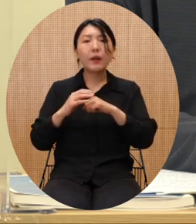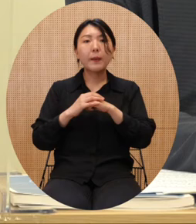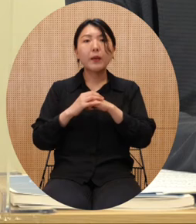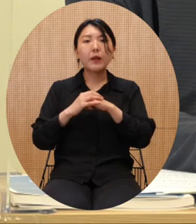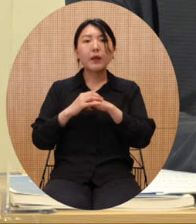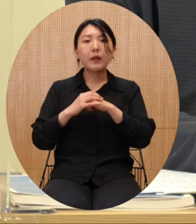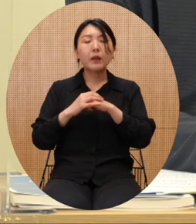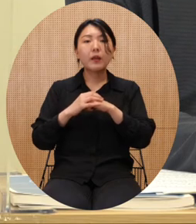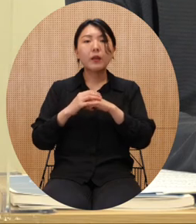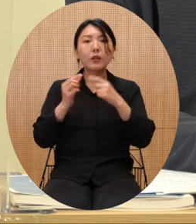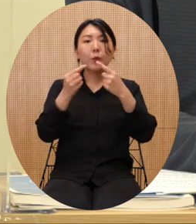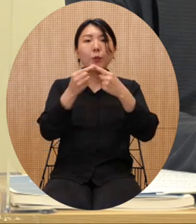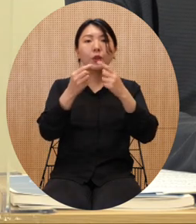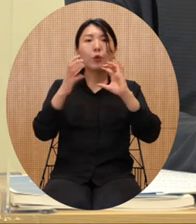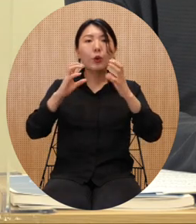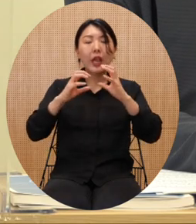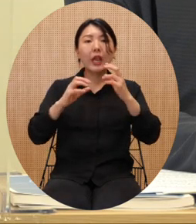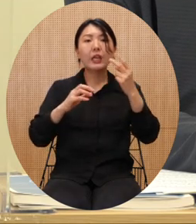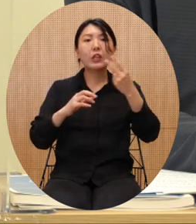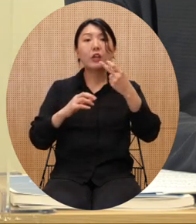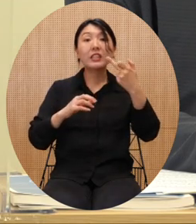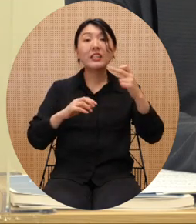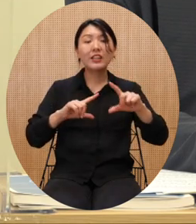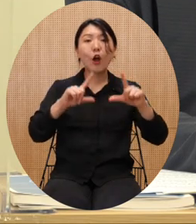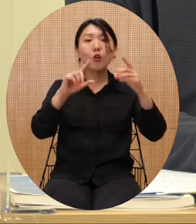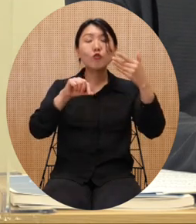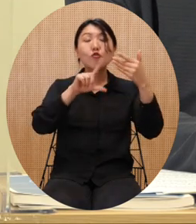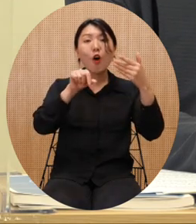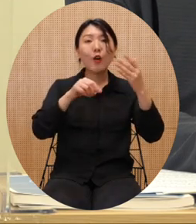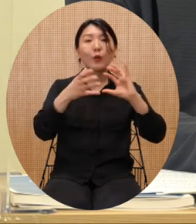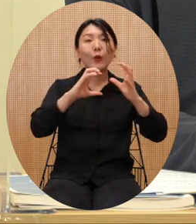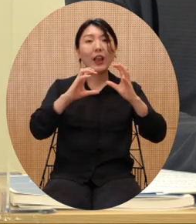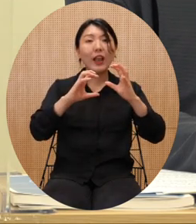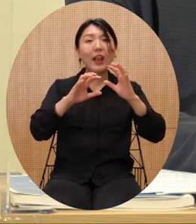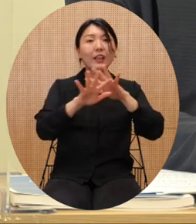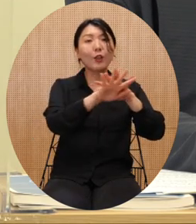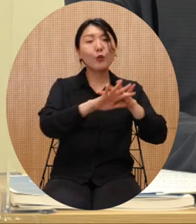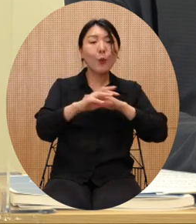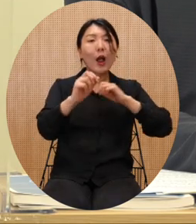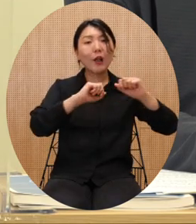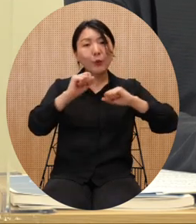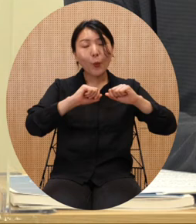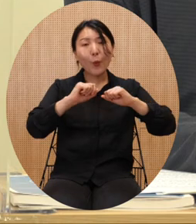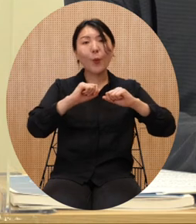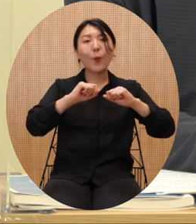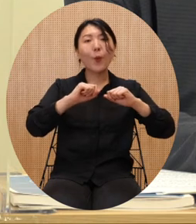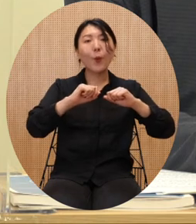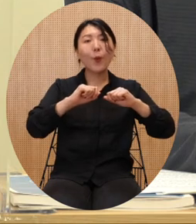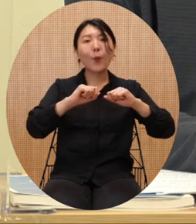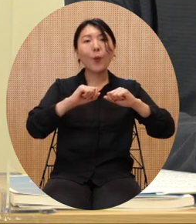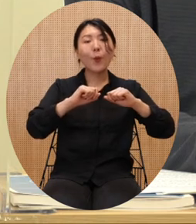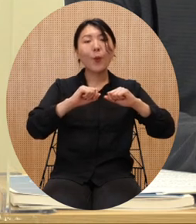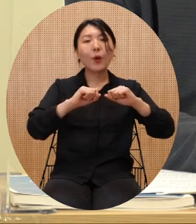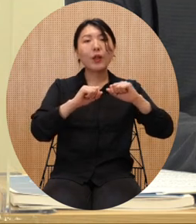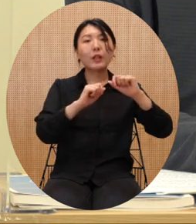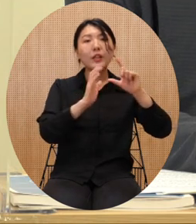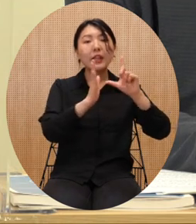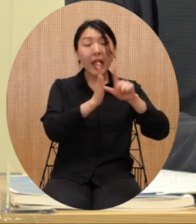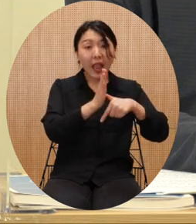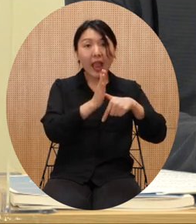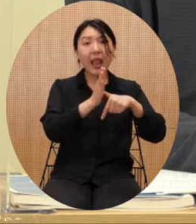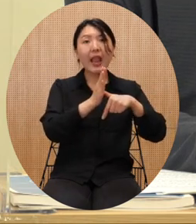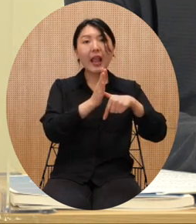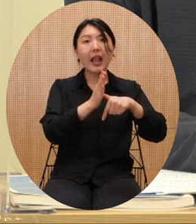진행을 했었는데요. 첫 번째 토론회는 2017년 9월, 그래서 네트워크 활동한 첫해